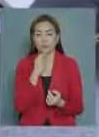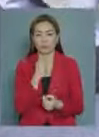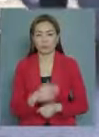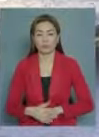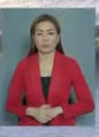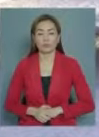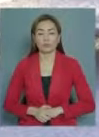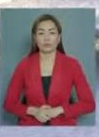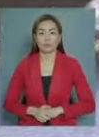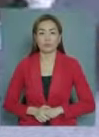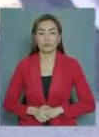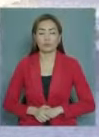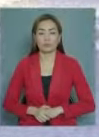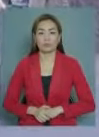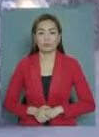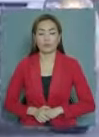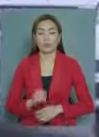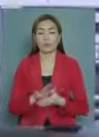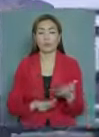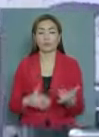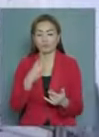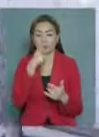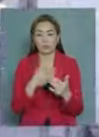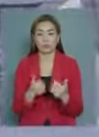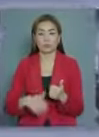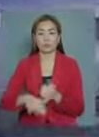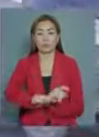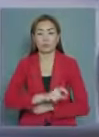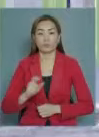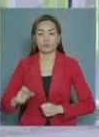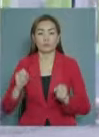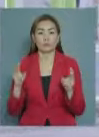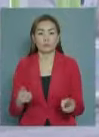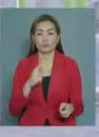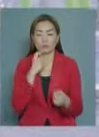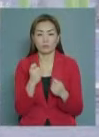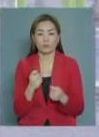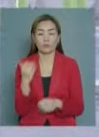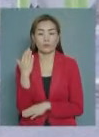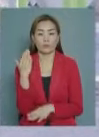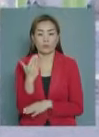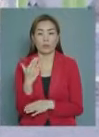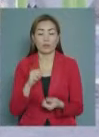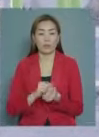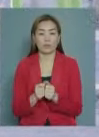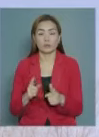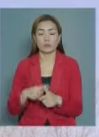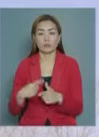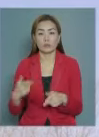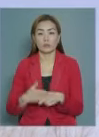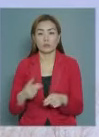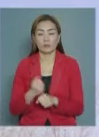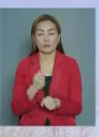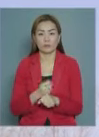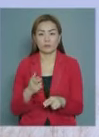тұрғындар арыз шағымдарын жеткізді. Сондай-ақ жолға жақын орналасқан тұрғындар қауіпсіздік үшін ағаштан, тастан немесе темірден